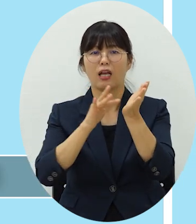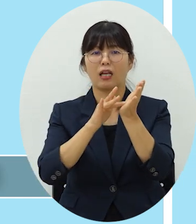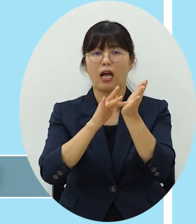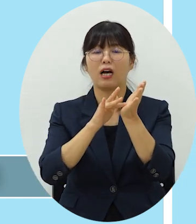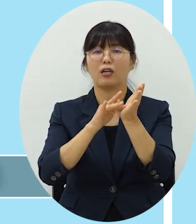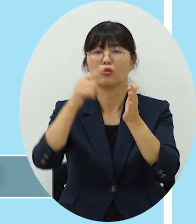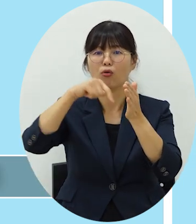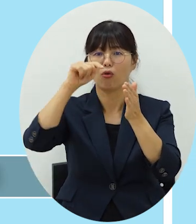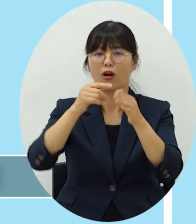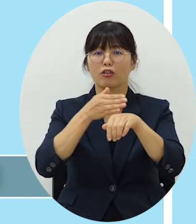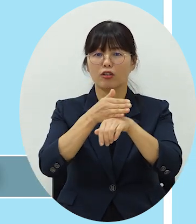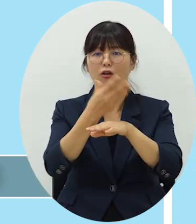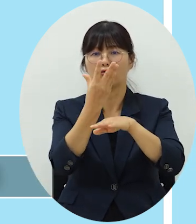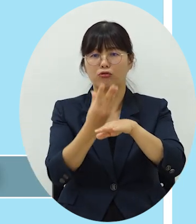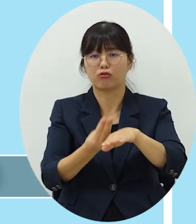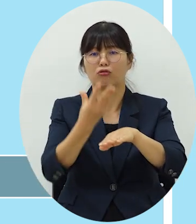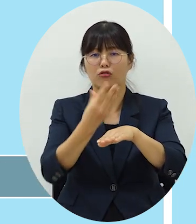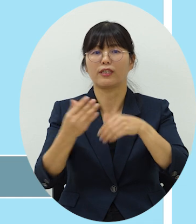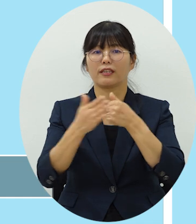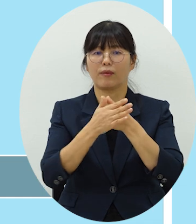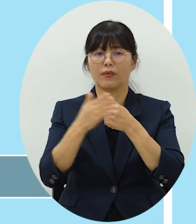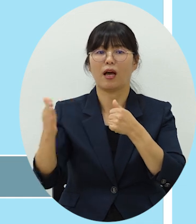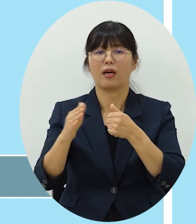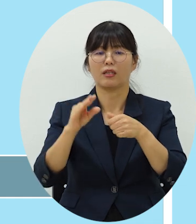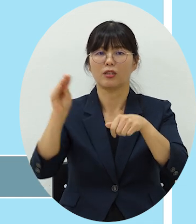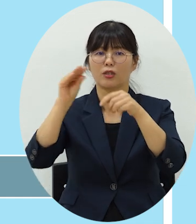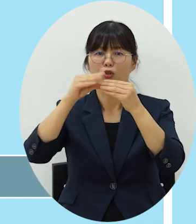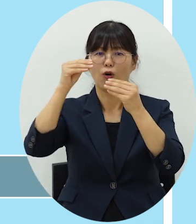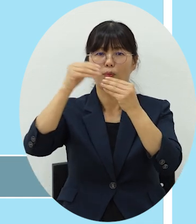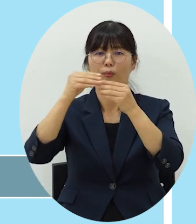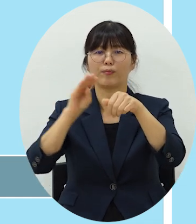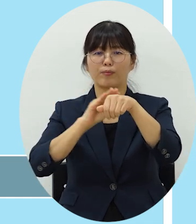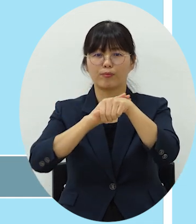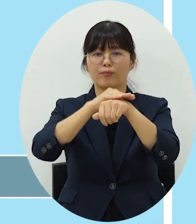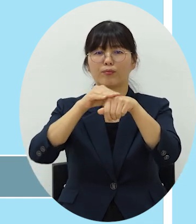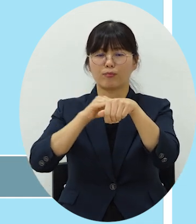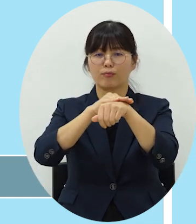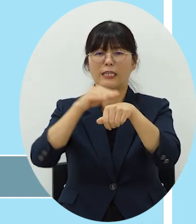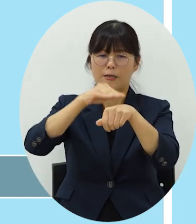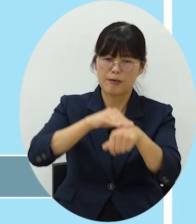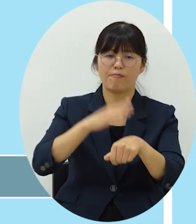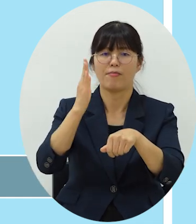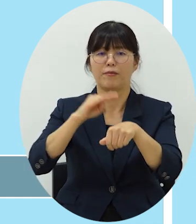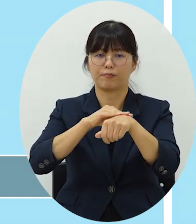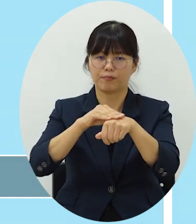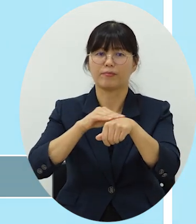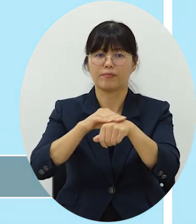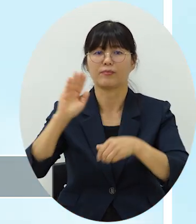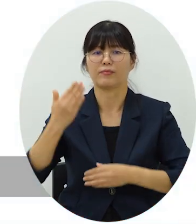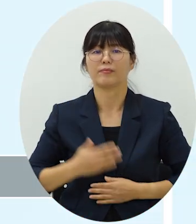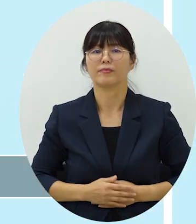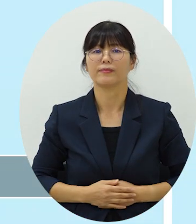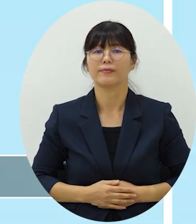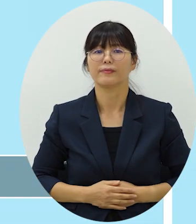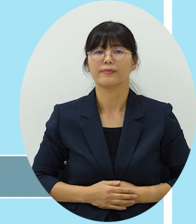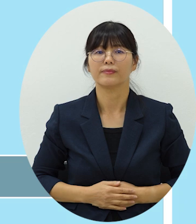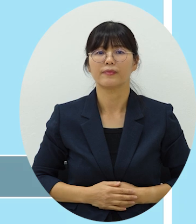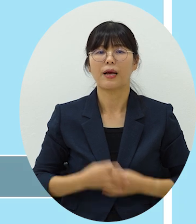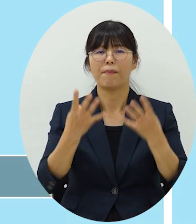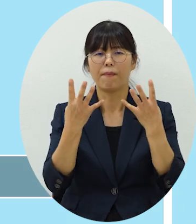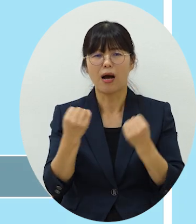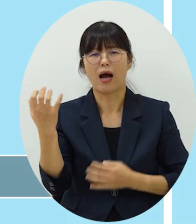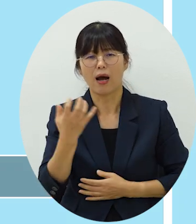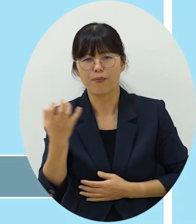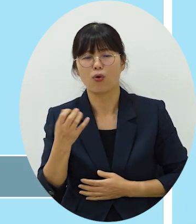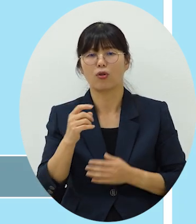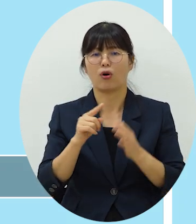조직 속으로 천천히 흡수되어야 하므로 알코올 솜으로 살짝 눌러주고 절대 문지르지 않습니다. 몸이